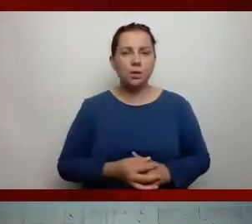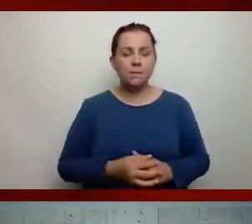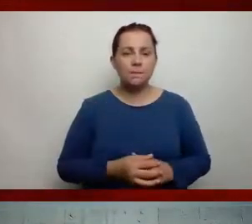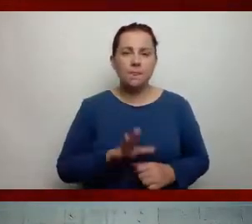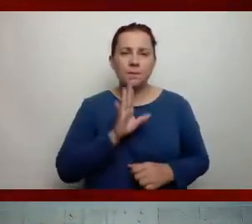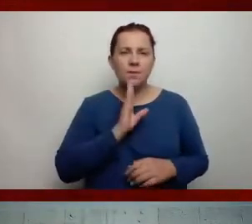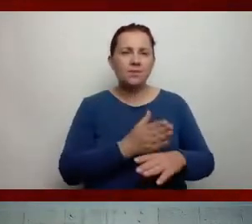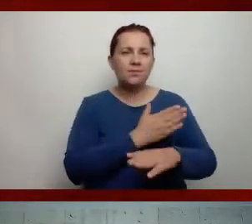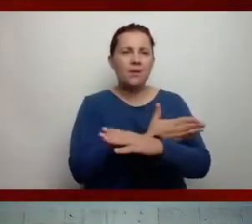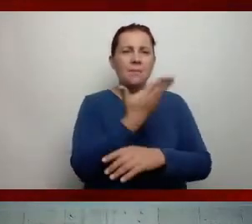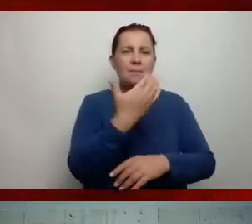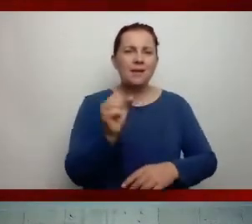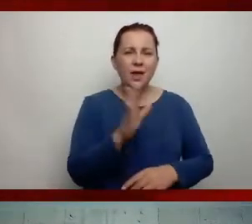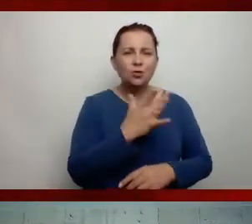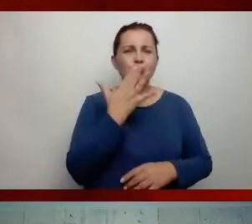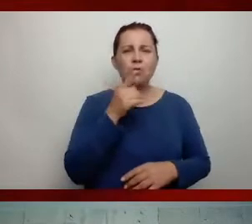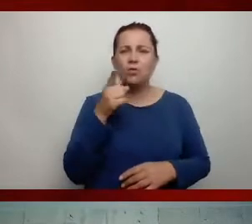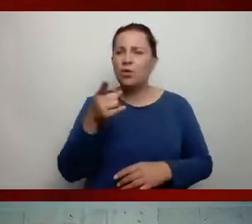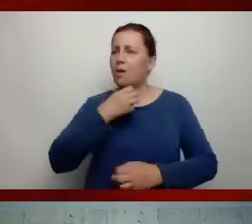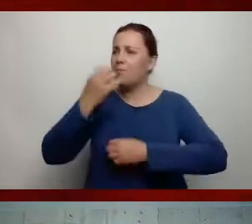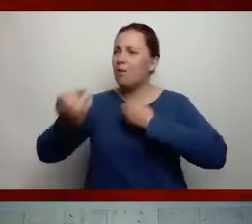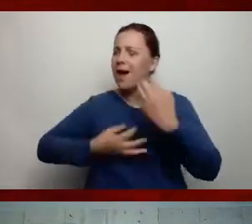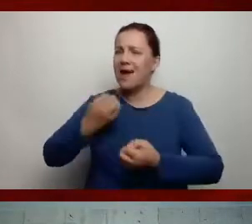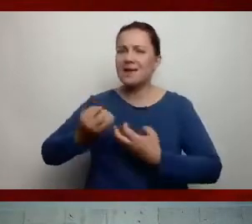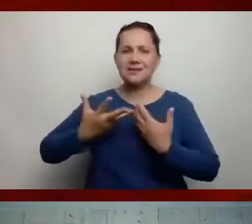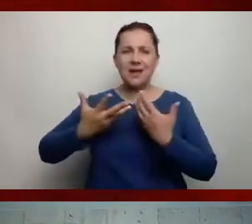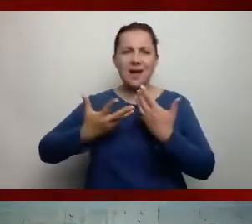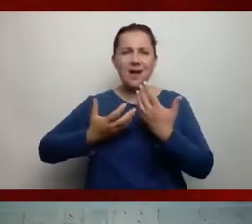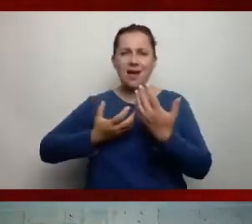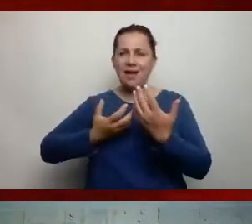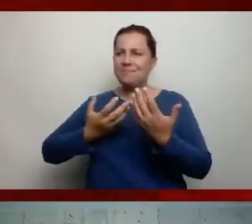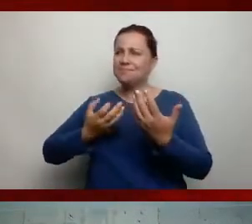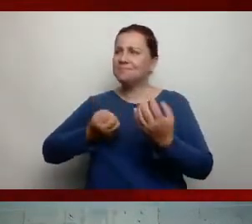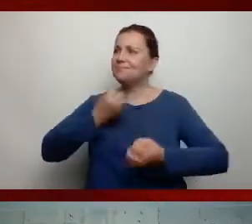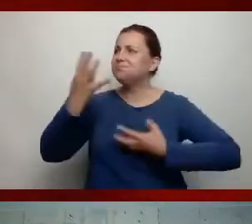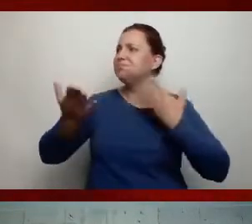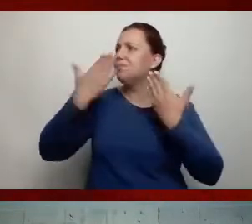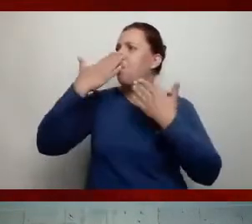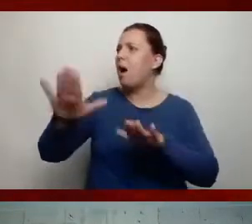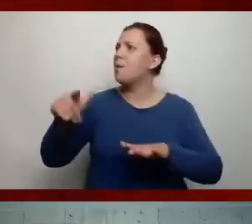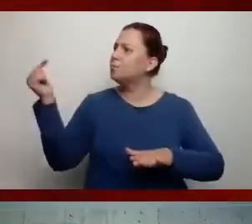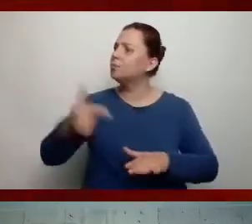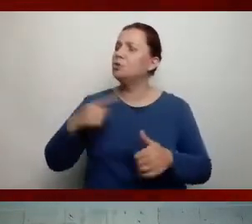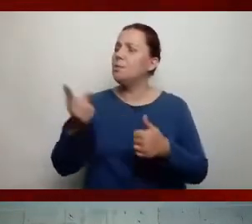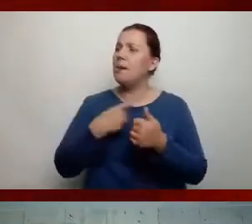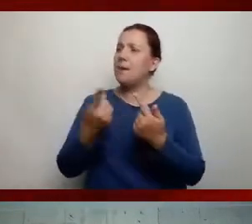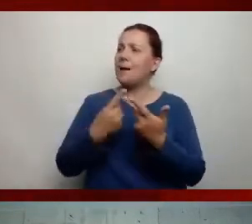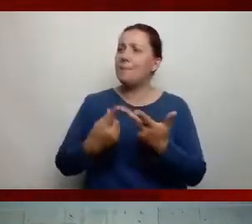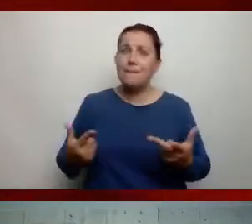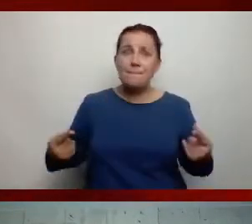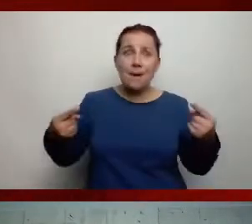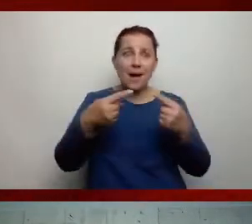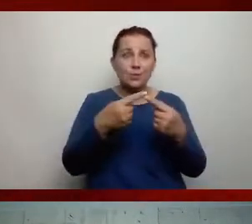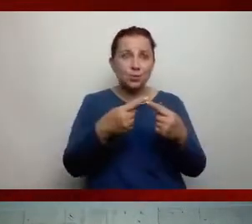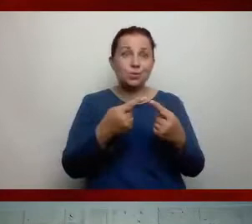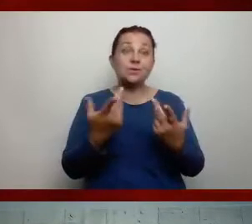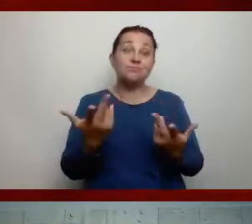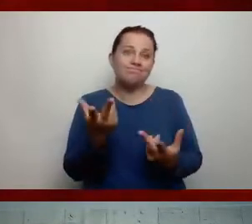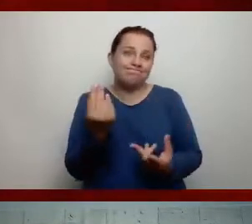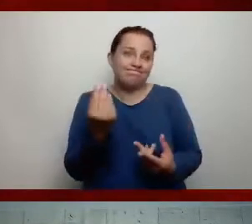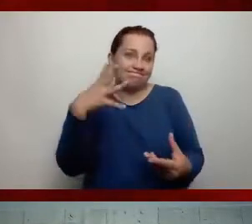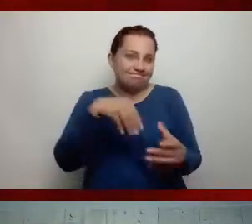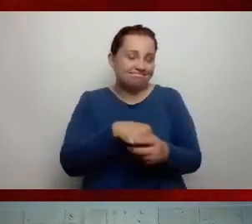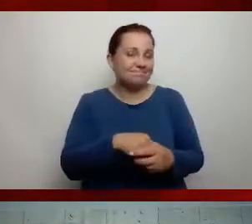cytował Mateusz, że ta poezja, ta ekspresja musi mieć zgodność tekstu, dźwięku, że to wszystko musi współgrać. Więc to